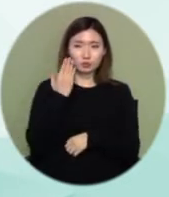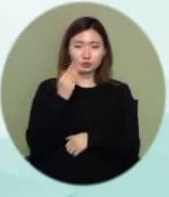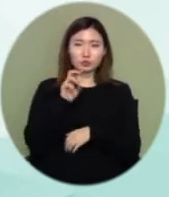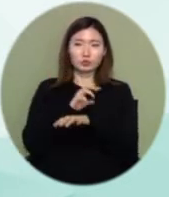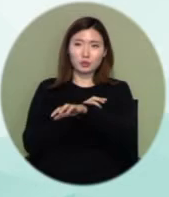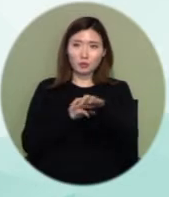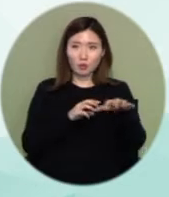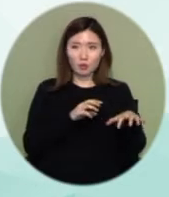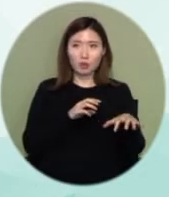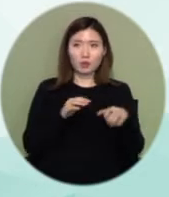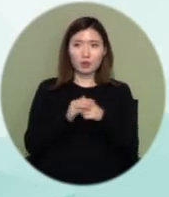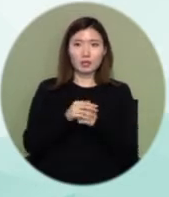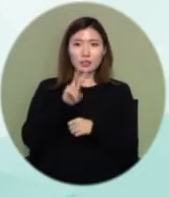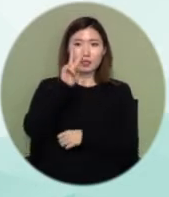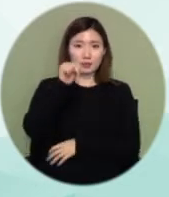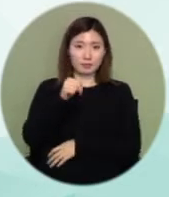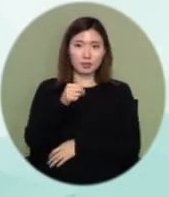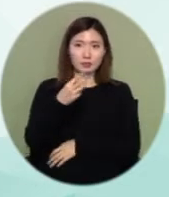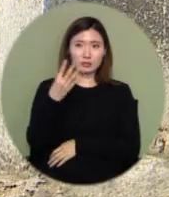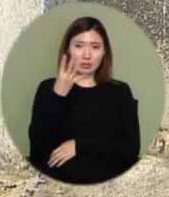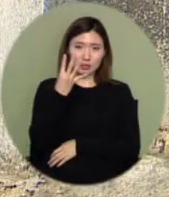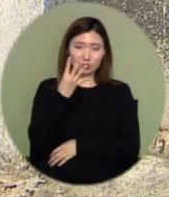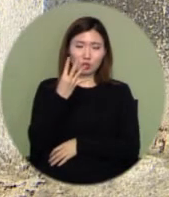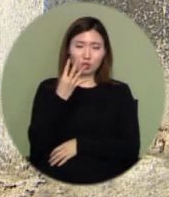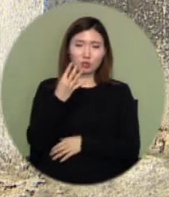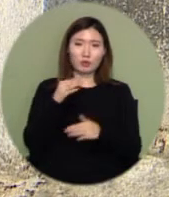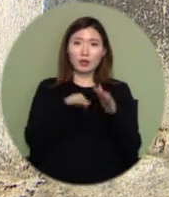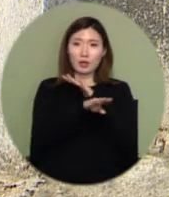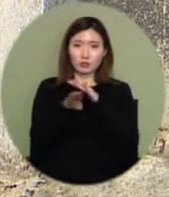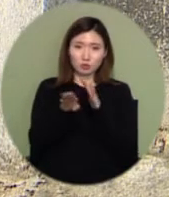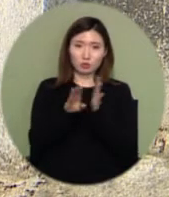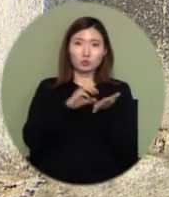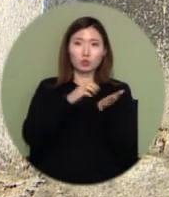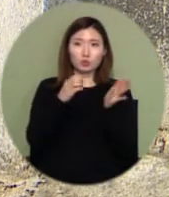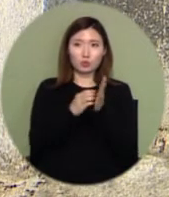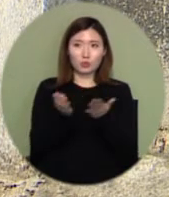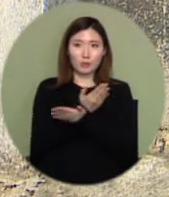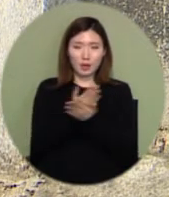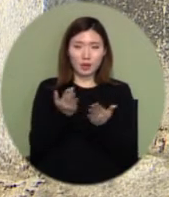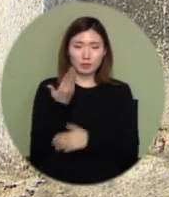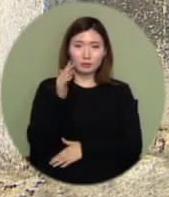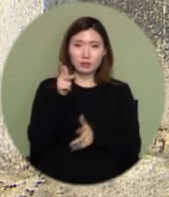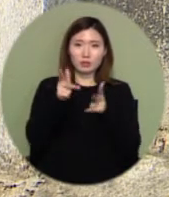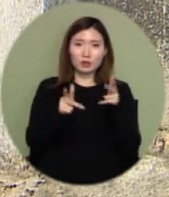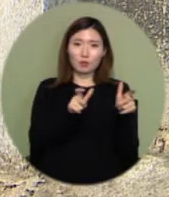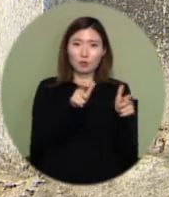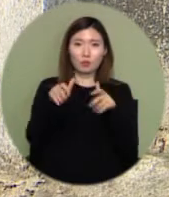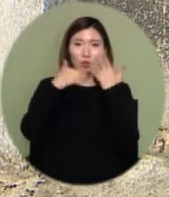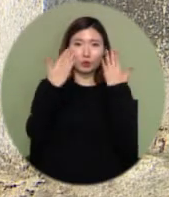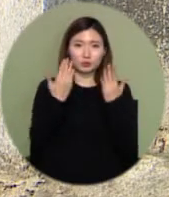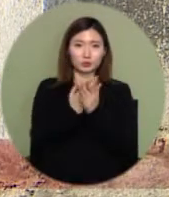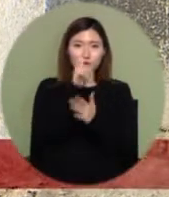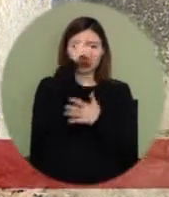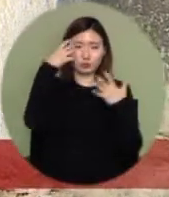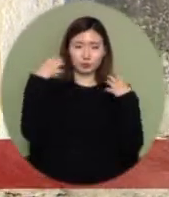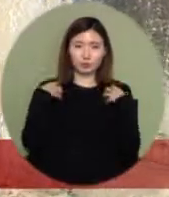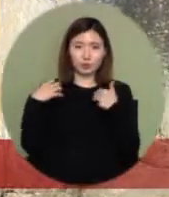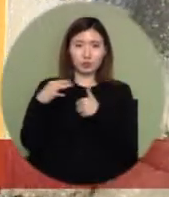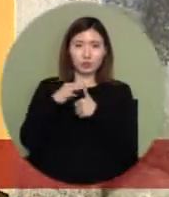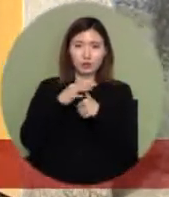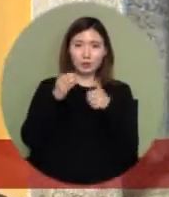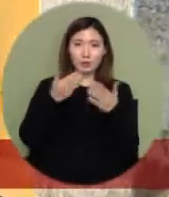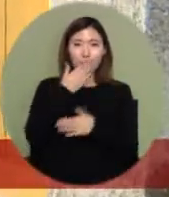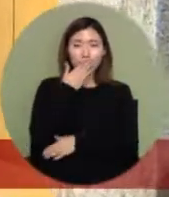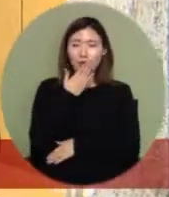공급 물량은 2만 4천 후 규모입니다 하지만 이들 사업지역 모두가 정부 기금 지원을 받을 수